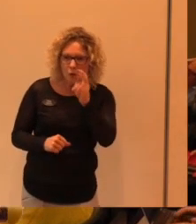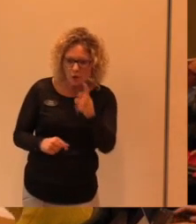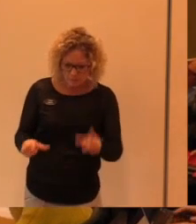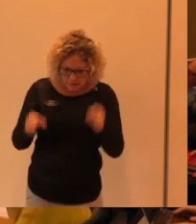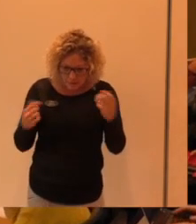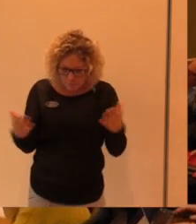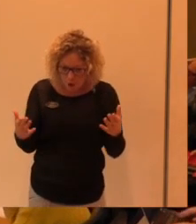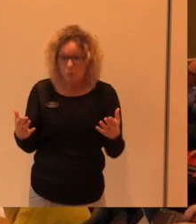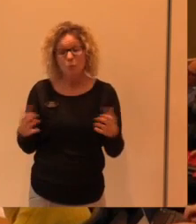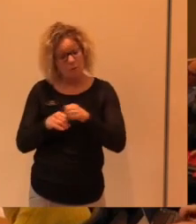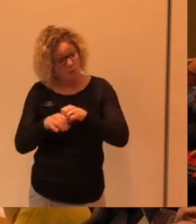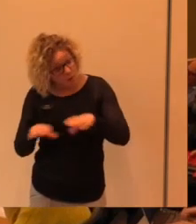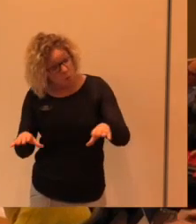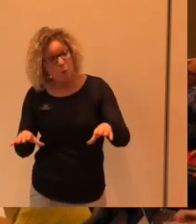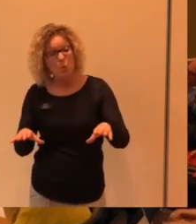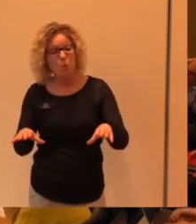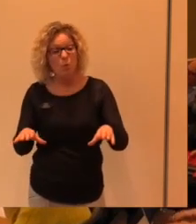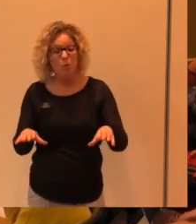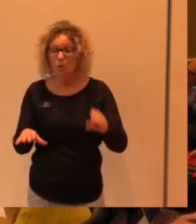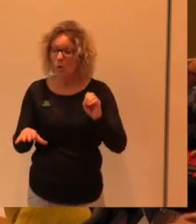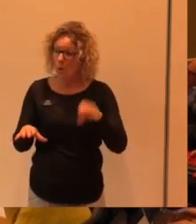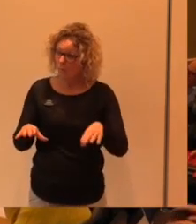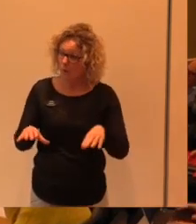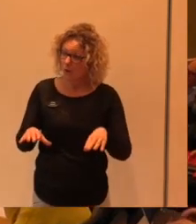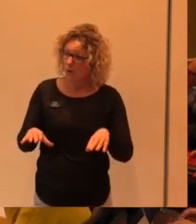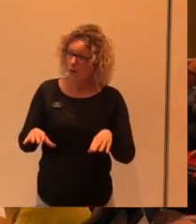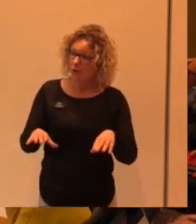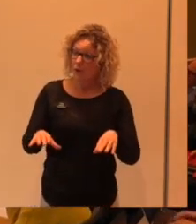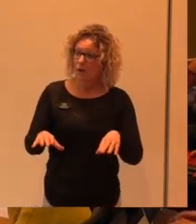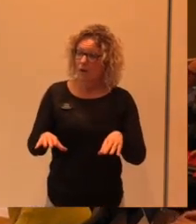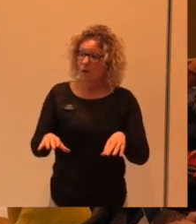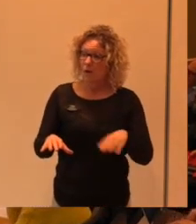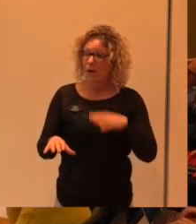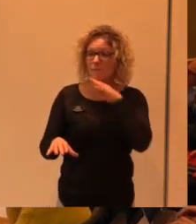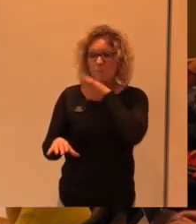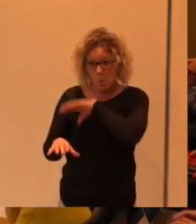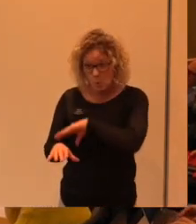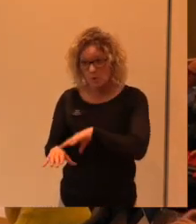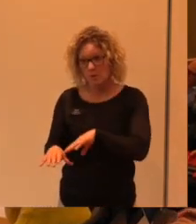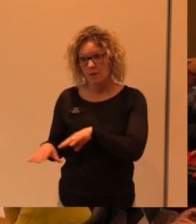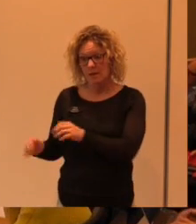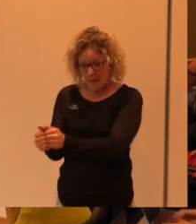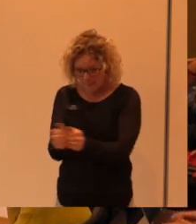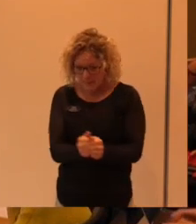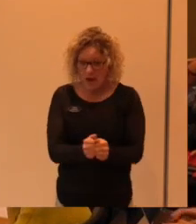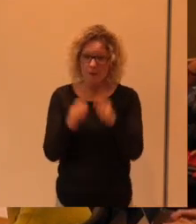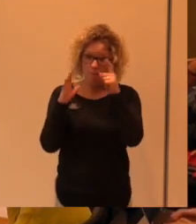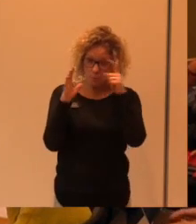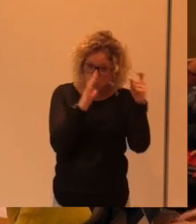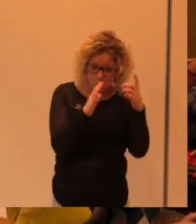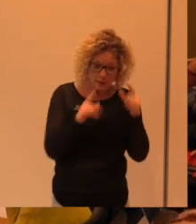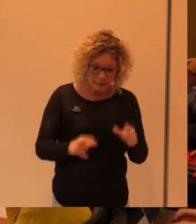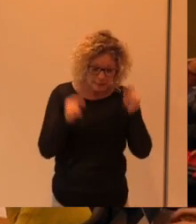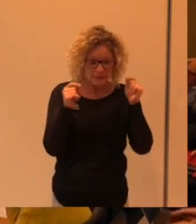det är ju framförallt på information om fornlämningar, det är fotografier,